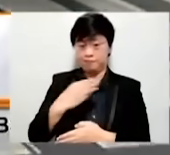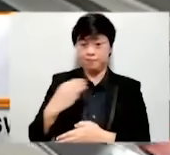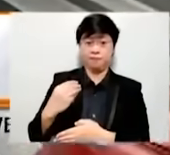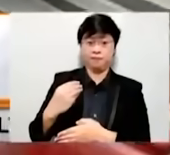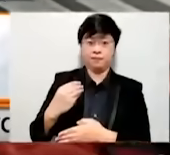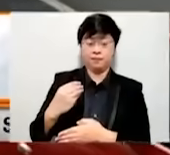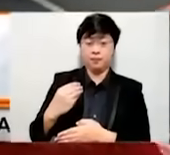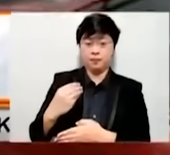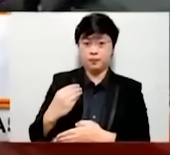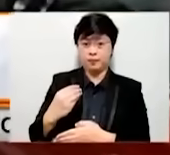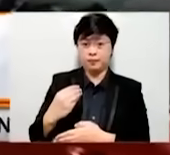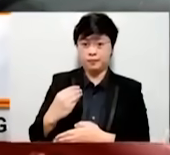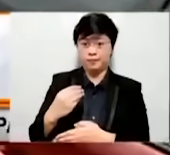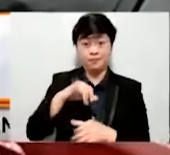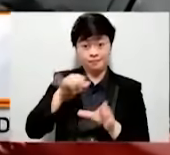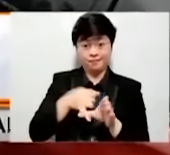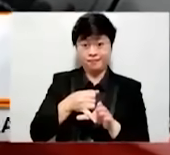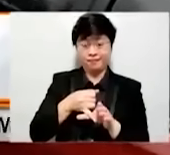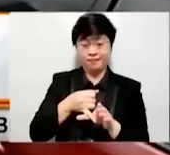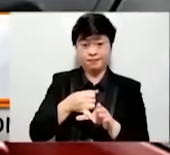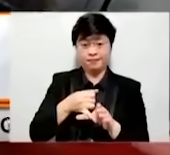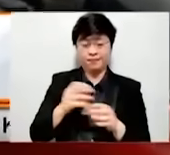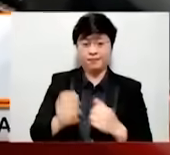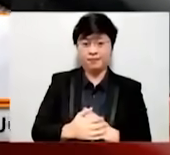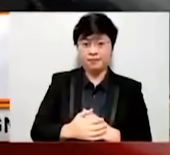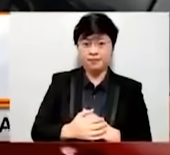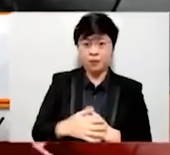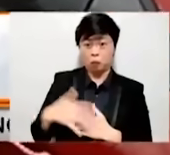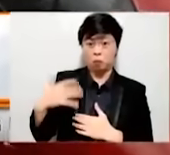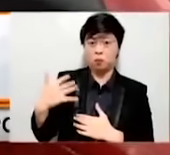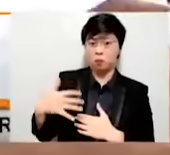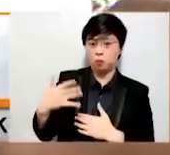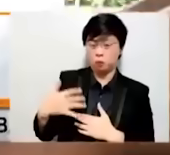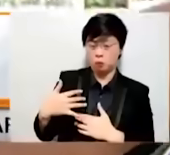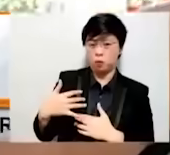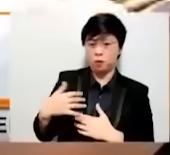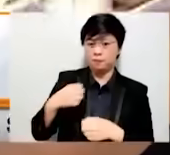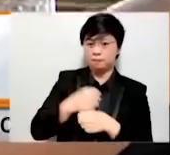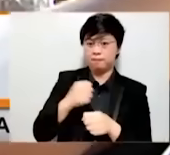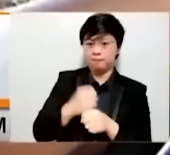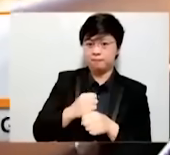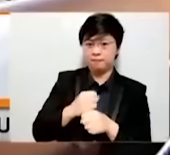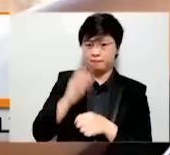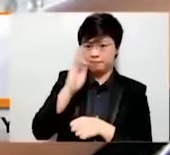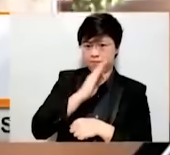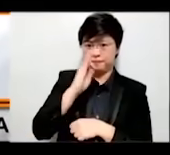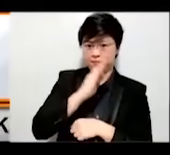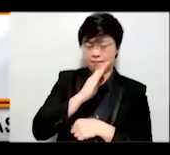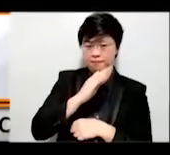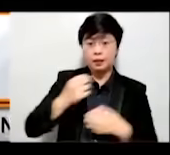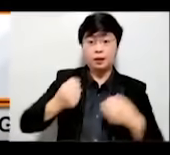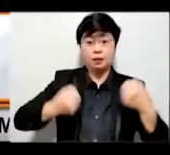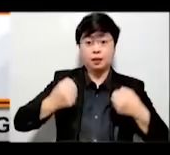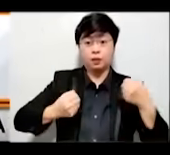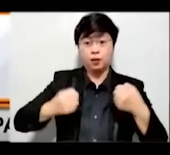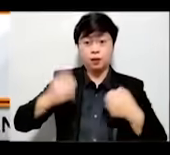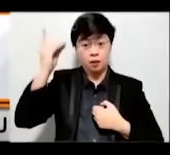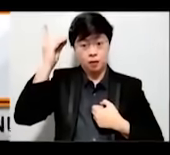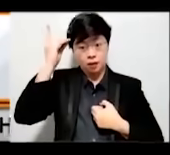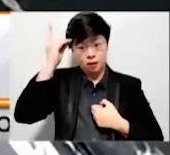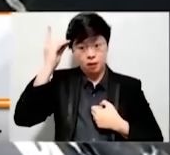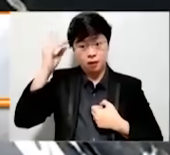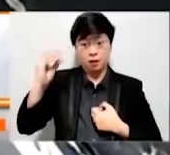Classic look na jeep pero level up version at gawang Pinoy. Ang driver na si Dondon, formado